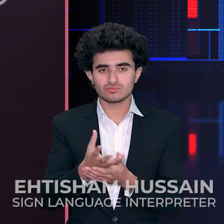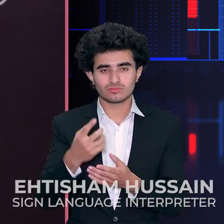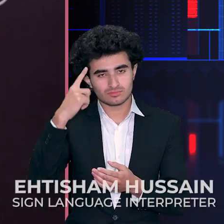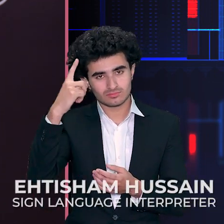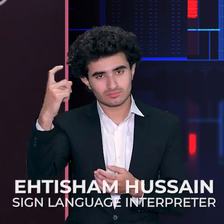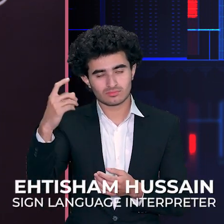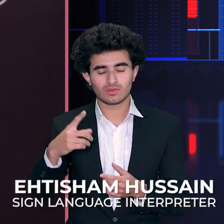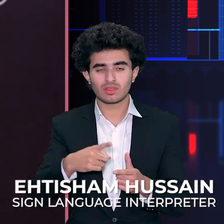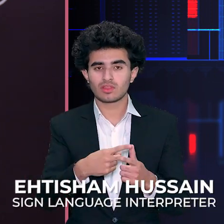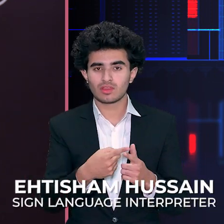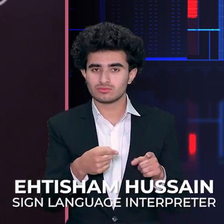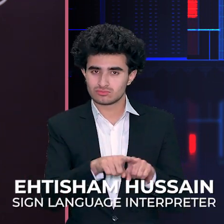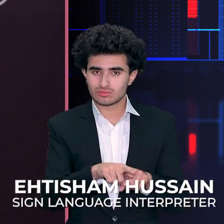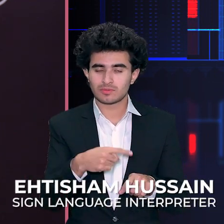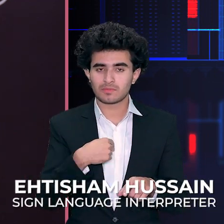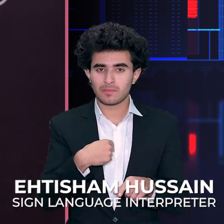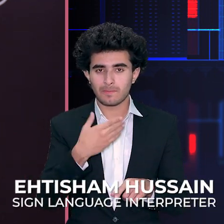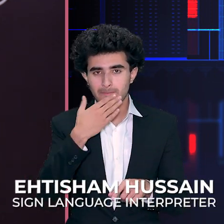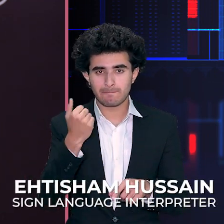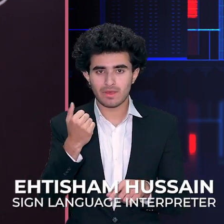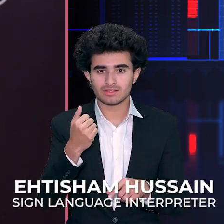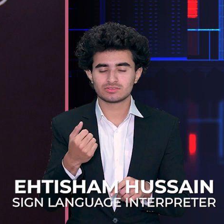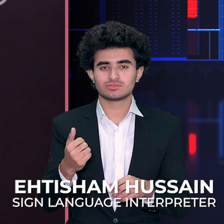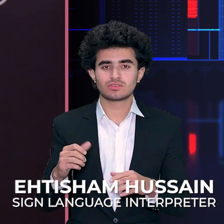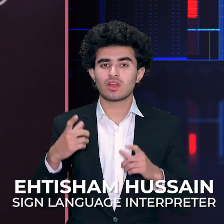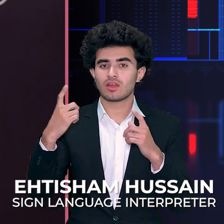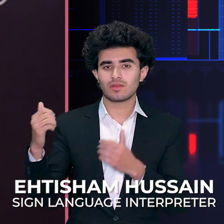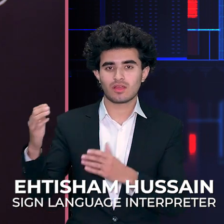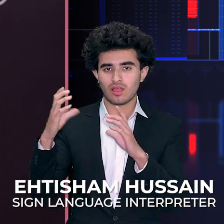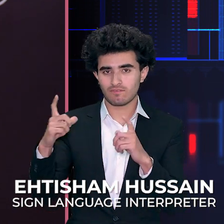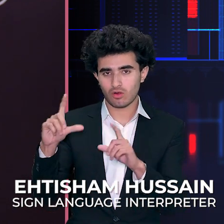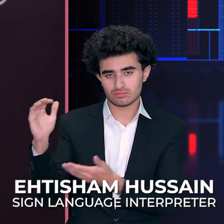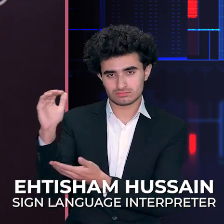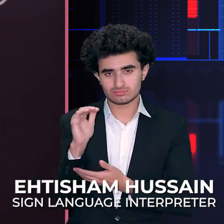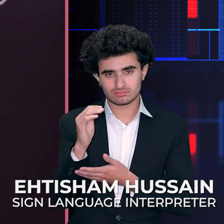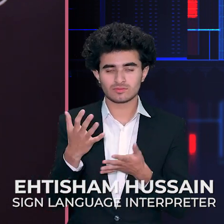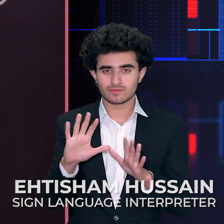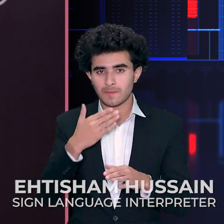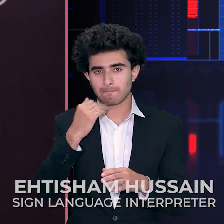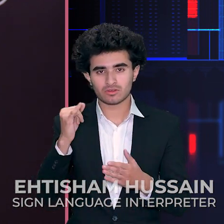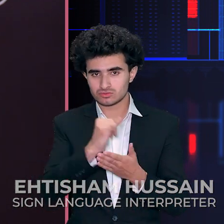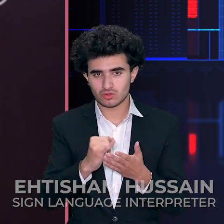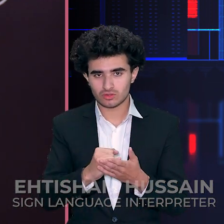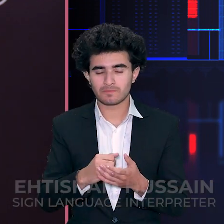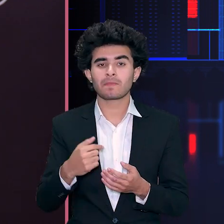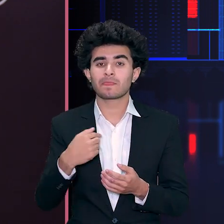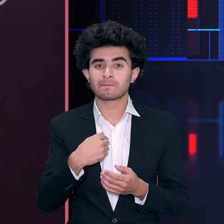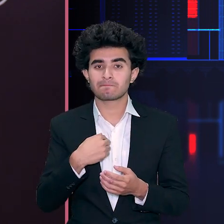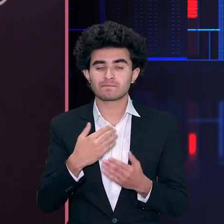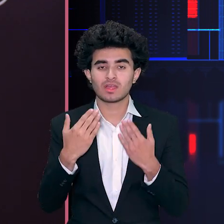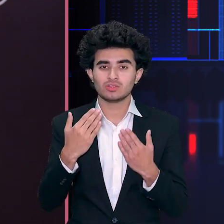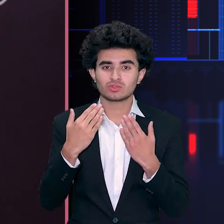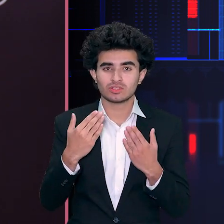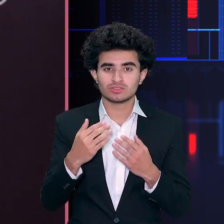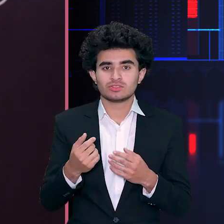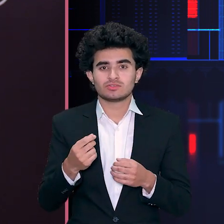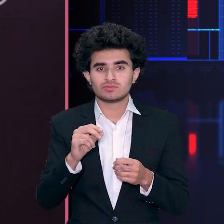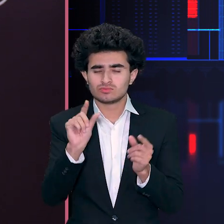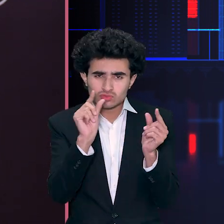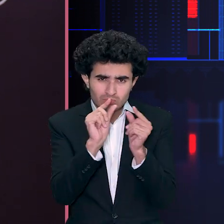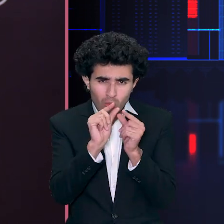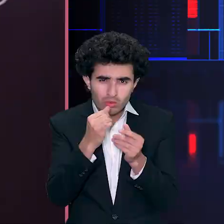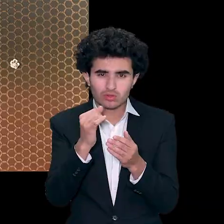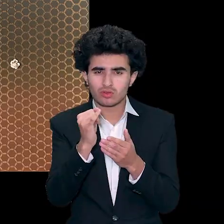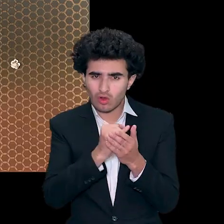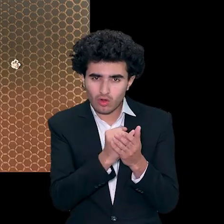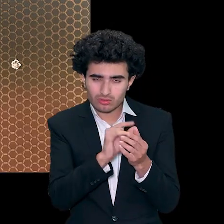I got that the best miniaturist award. اور میں نے بیچلر اپنا وہاں منییچر میں کیا